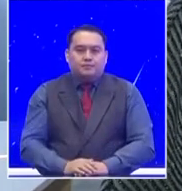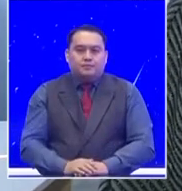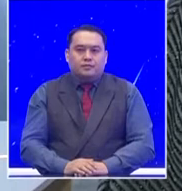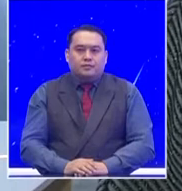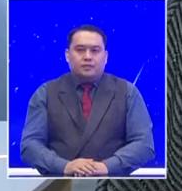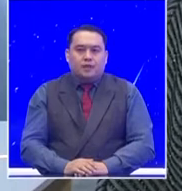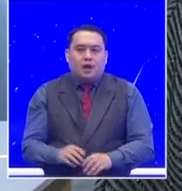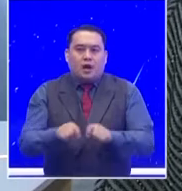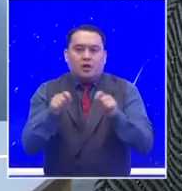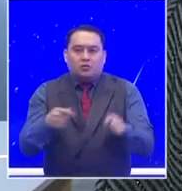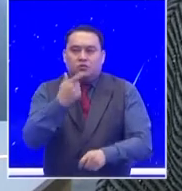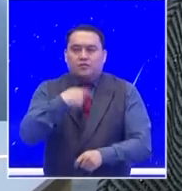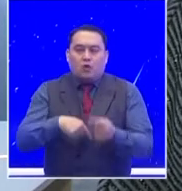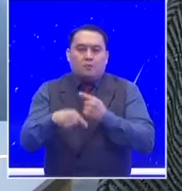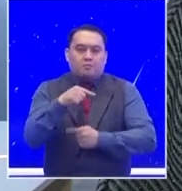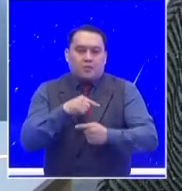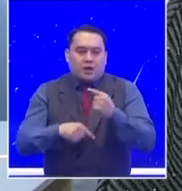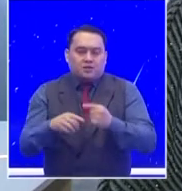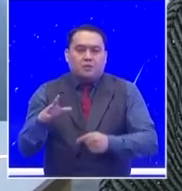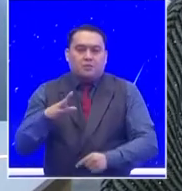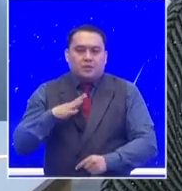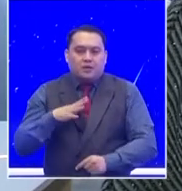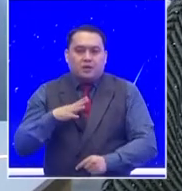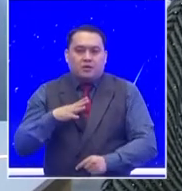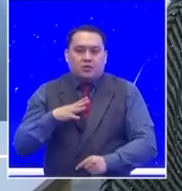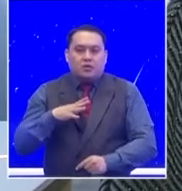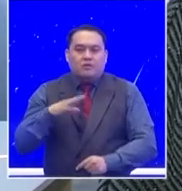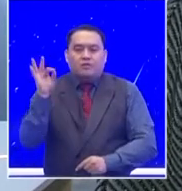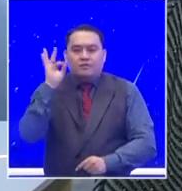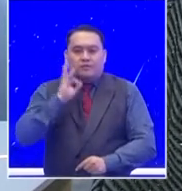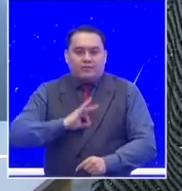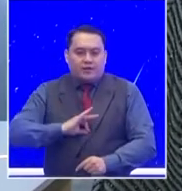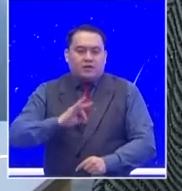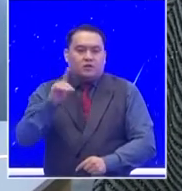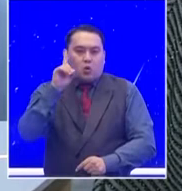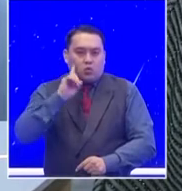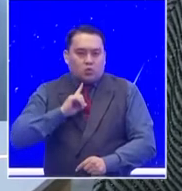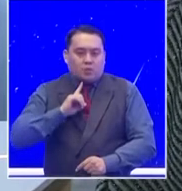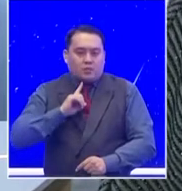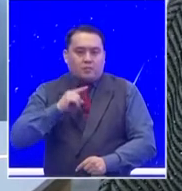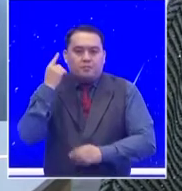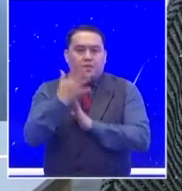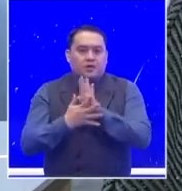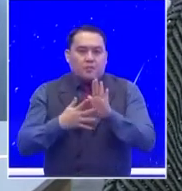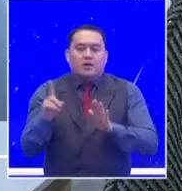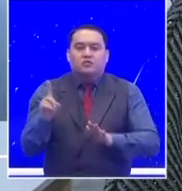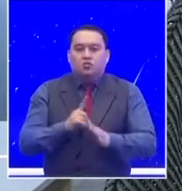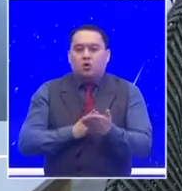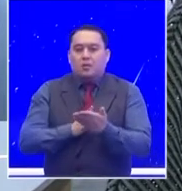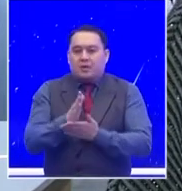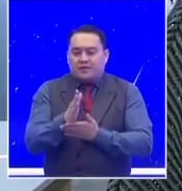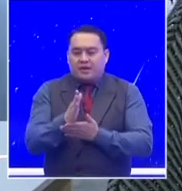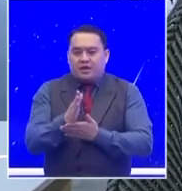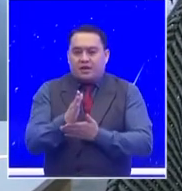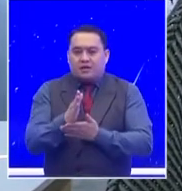они открыли свое дело, многим это было очень выгодно. Они понимали целенаправленность